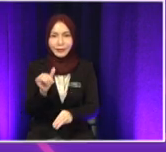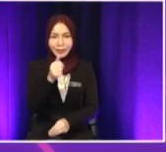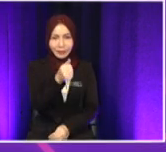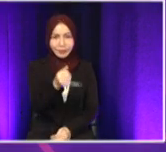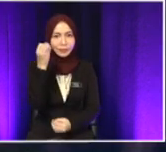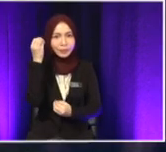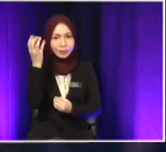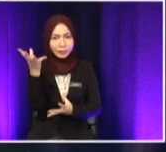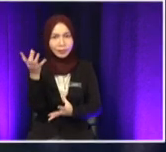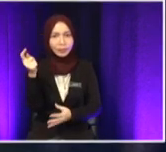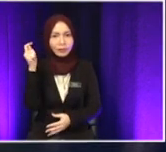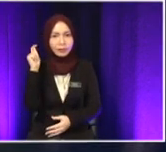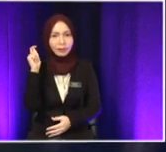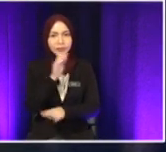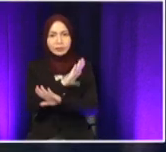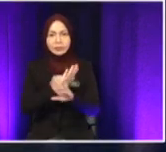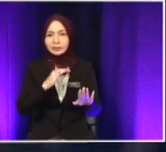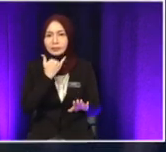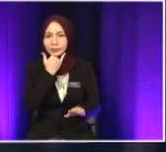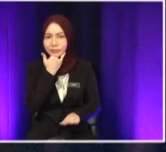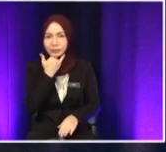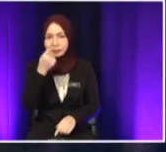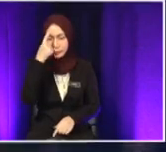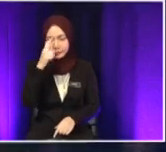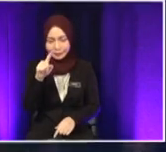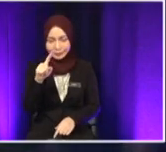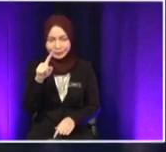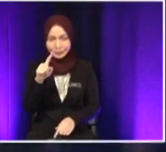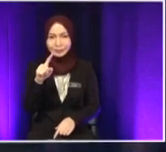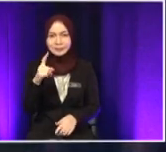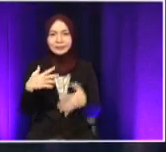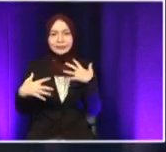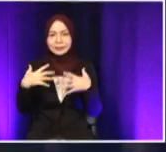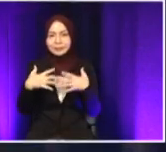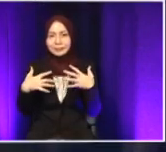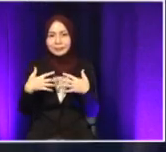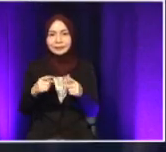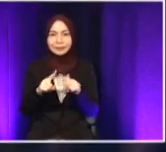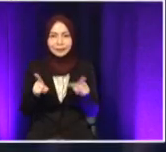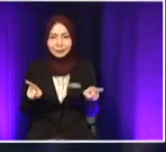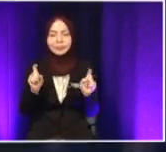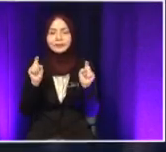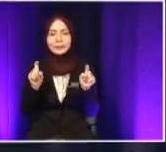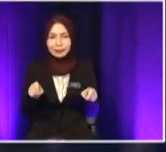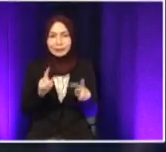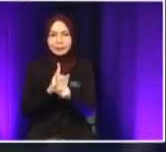untuk berhibur tetapi kena jaga dari segi pantang larang